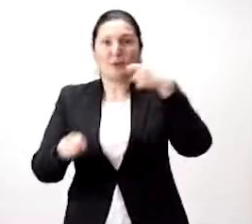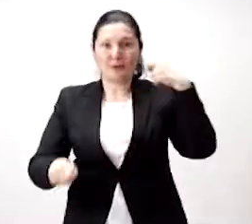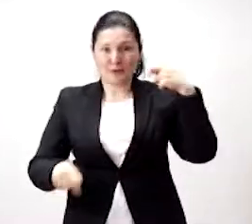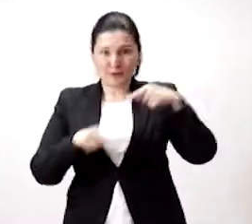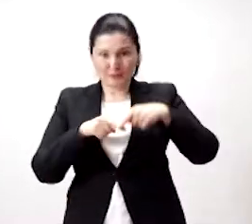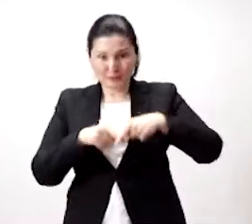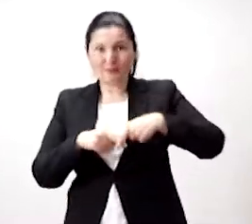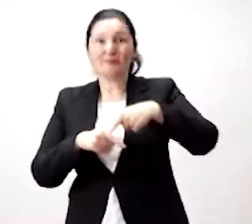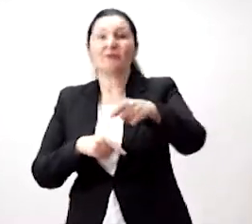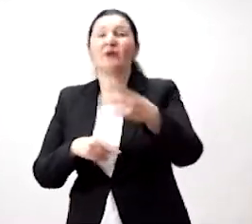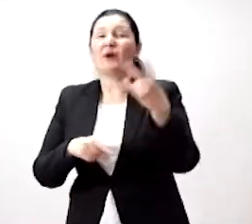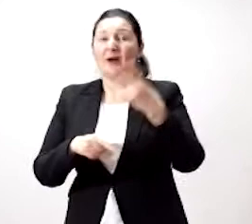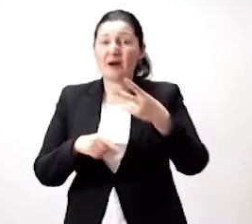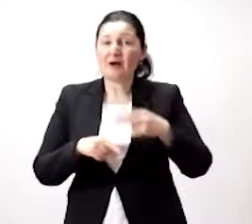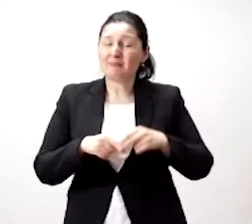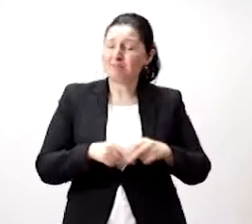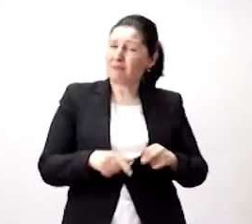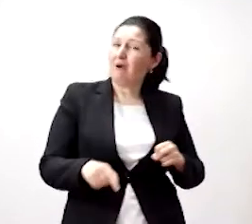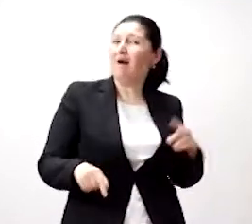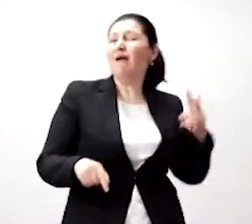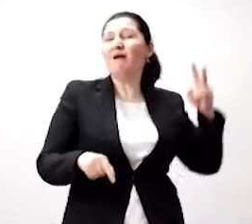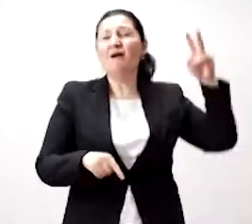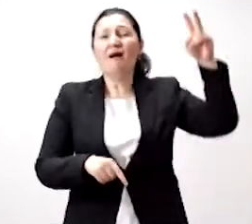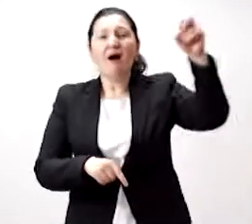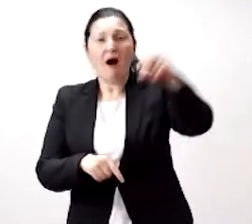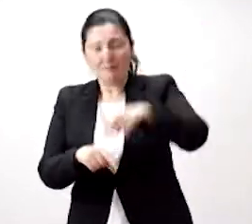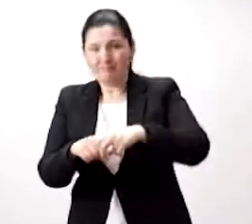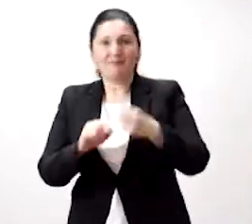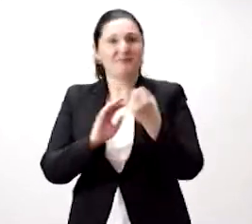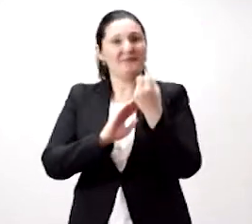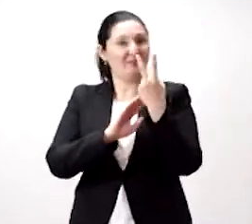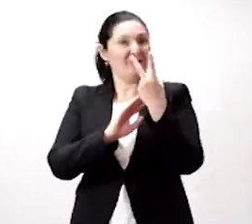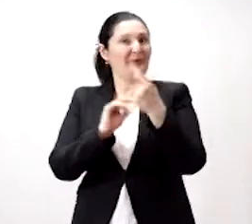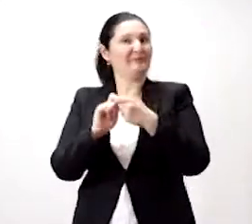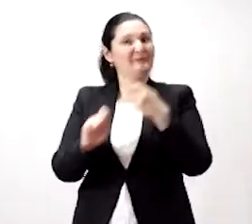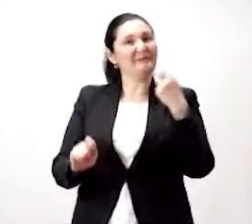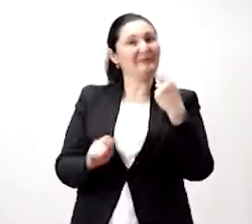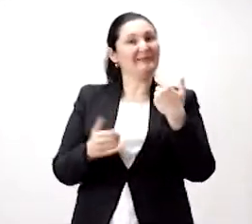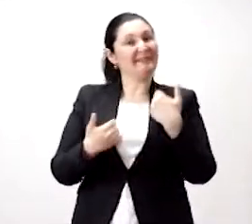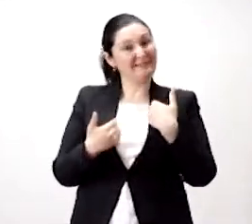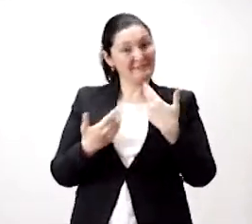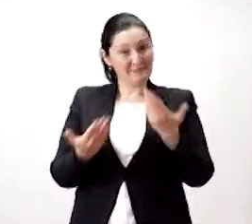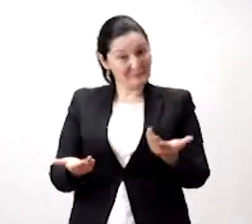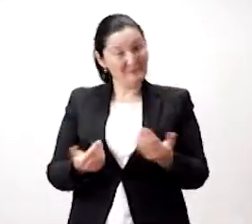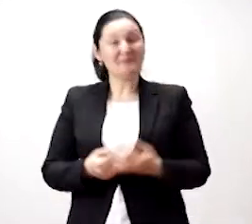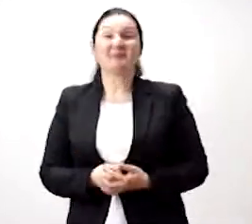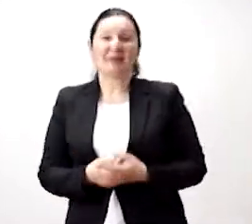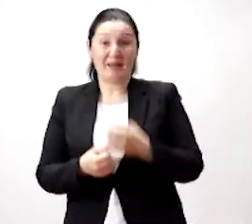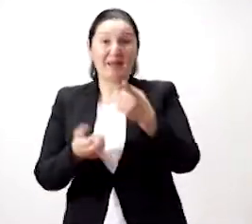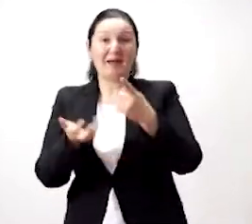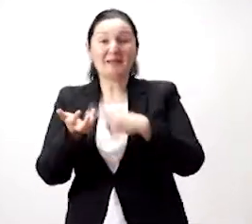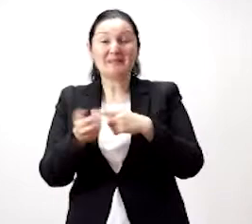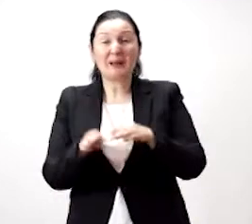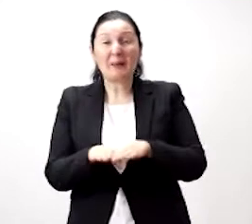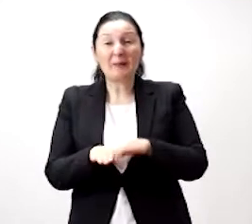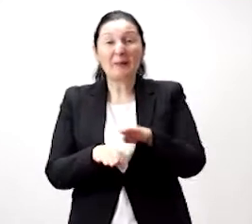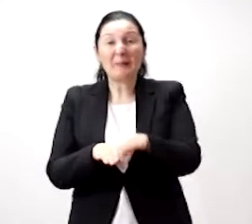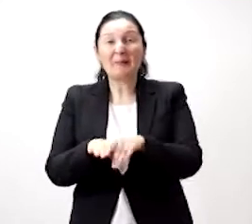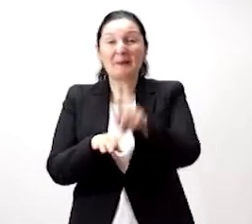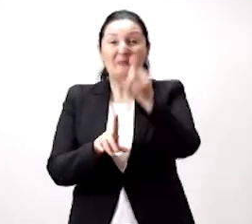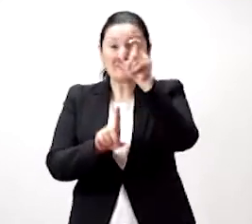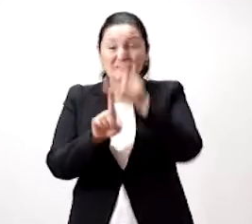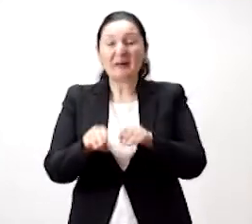шавад, 12 метр ҳам ҷаҳида метавонем. Акнун шумо қадами худро ҳисоб кунед. 12